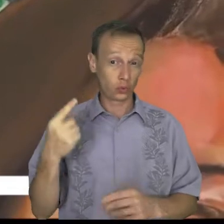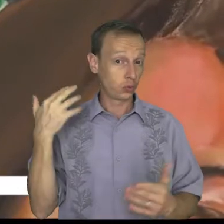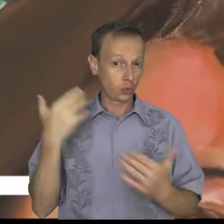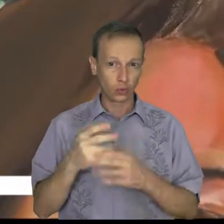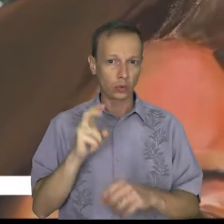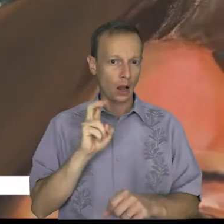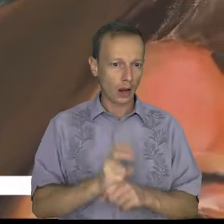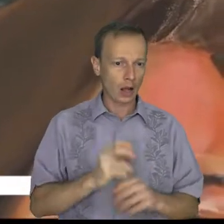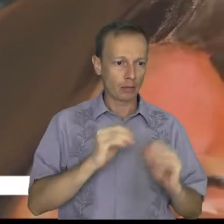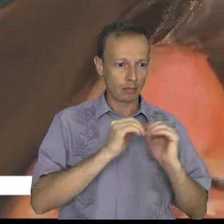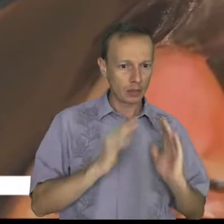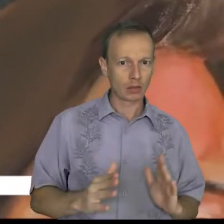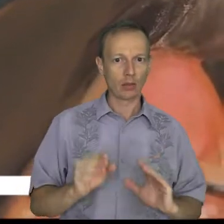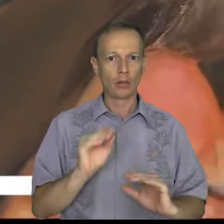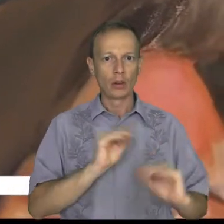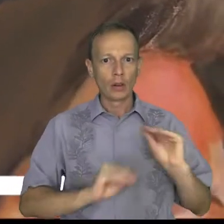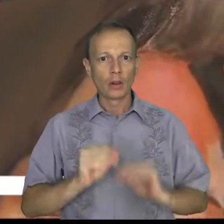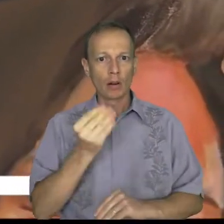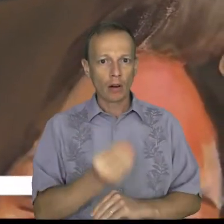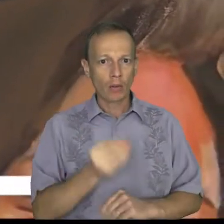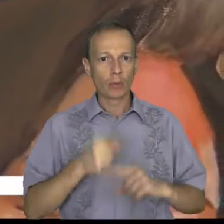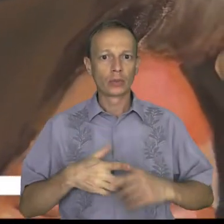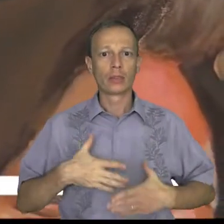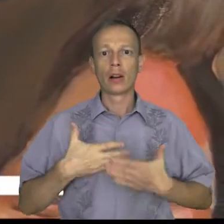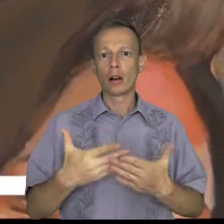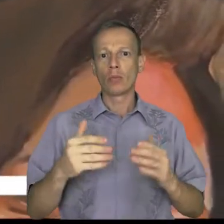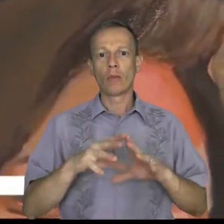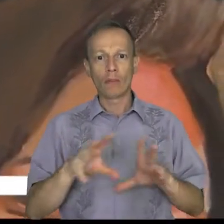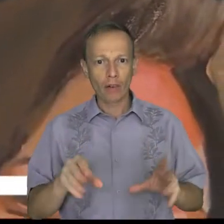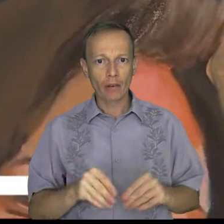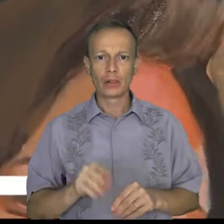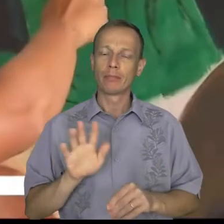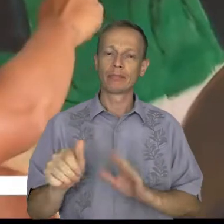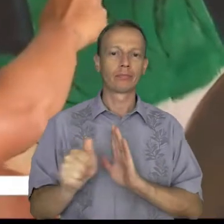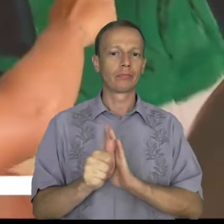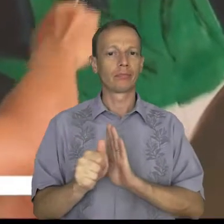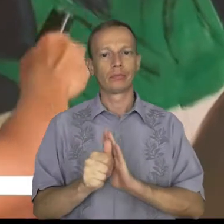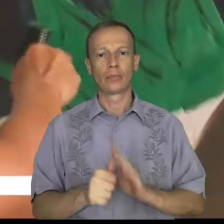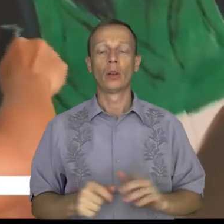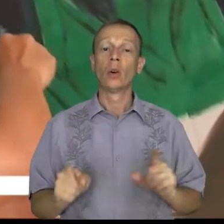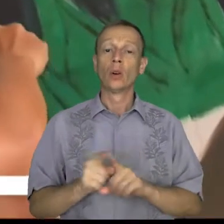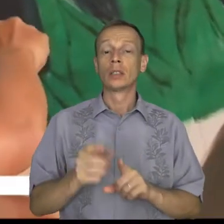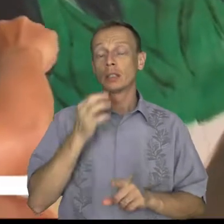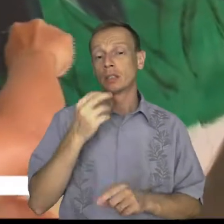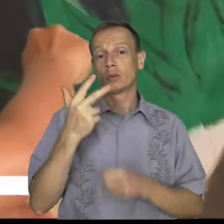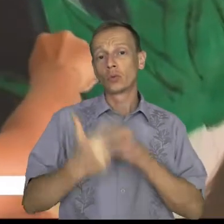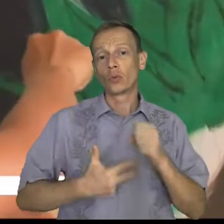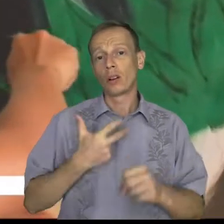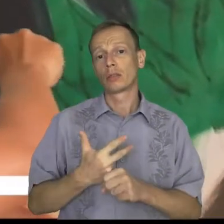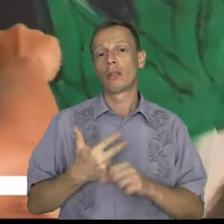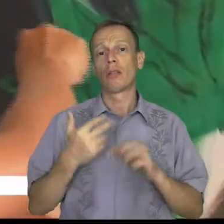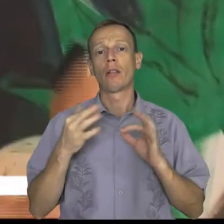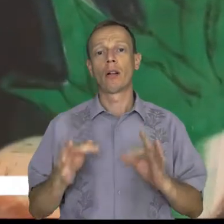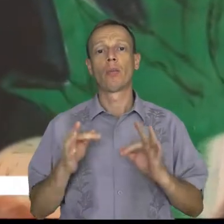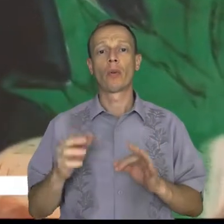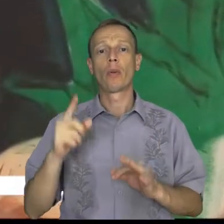« Personne ne peut nier que vous avez toujours en partage la garde du foyer, le sens des berceaux et l'amour dans la famille. » Fin de citation. Il